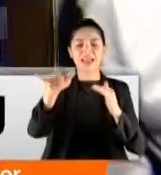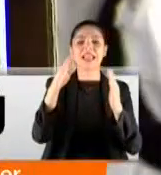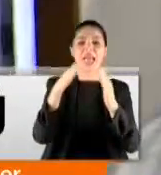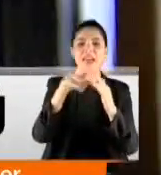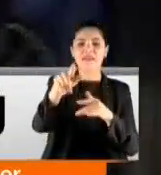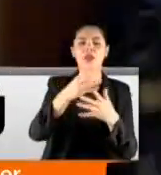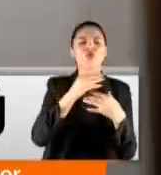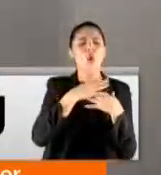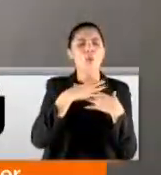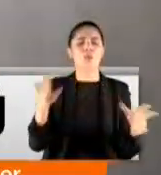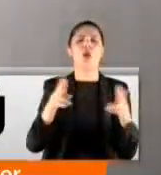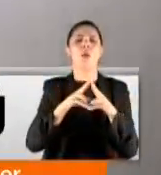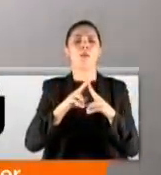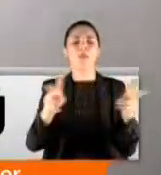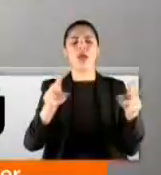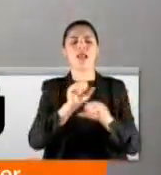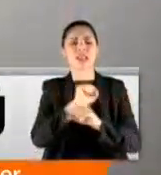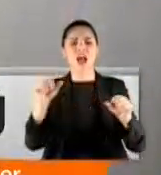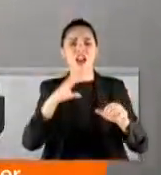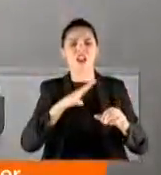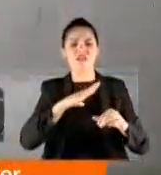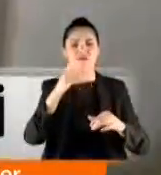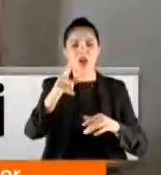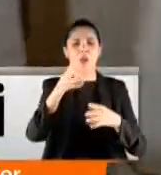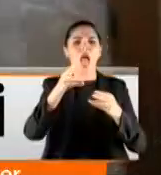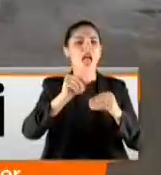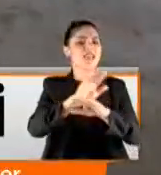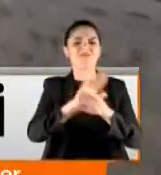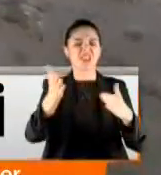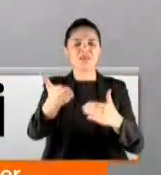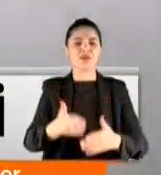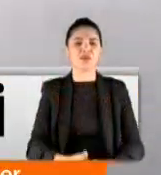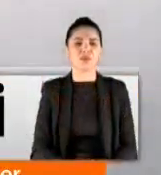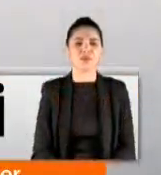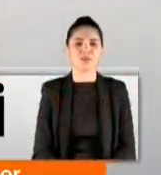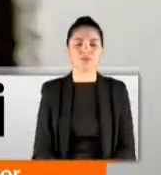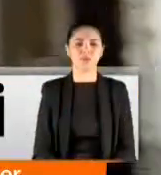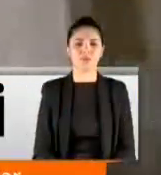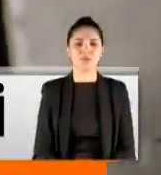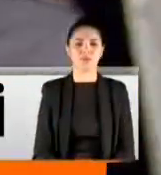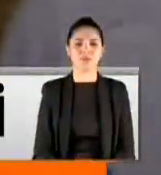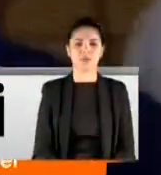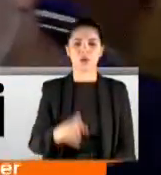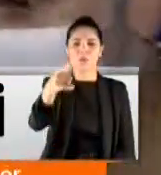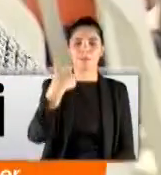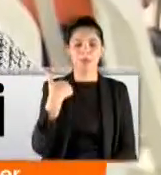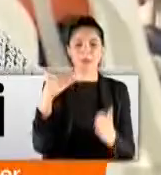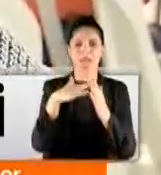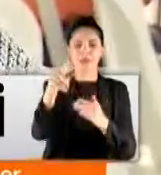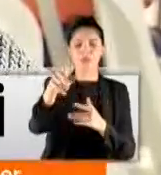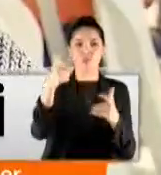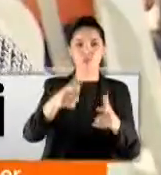de çok büyük çaplı bir hasar var ve adeta harabeye dönmüş durumda. Benim evimin bu bölgesi de yıkıldı zaten.